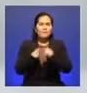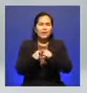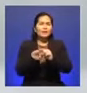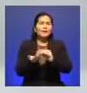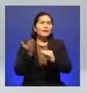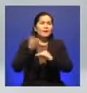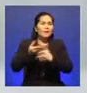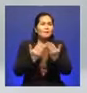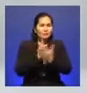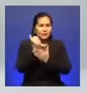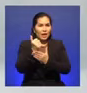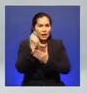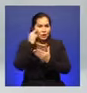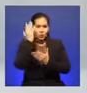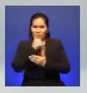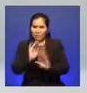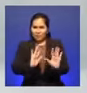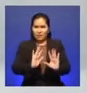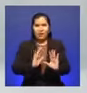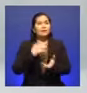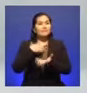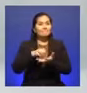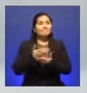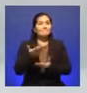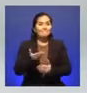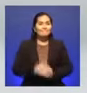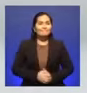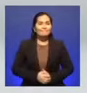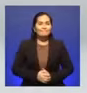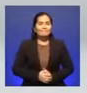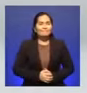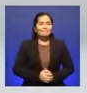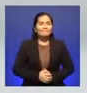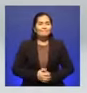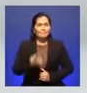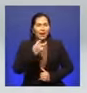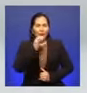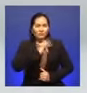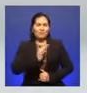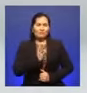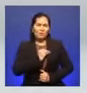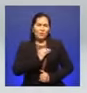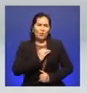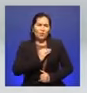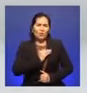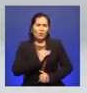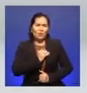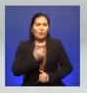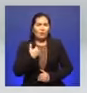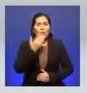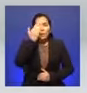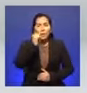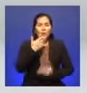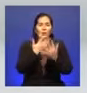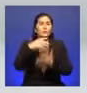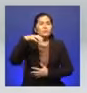ข้ามเพศด้วยเรียนเชิญอาจารย์นภาพรค่ะ ขอบคุณค่ะคำถามนี้ก็ตื่นเต้นนะคะคือความจริงเนี่ยนะคะในเรือนจ